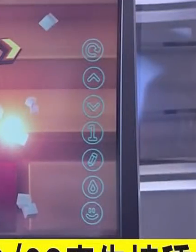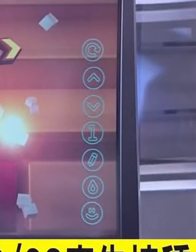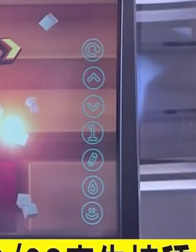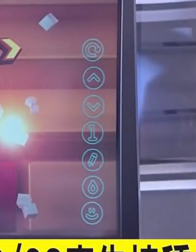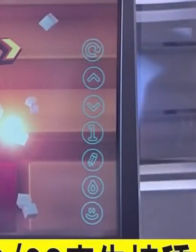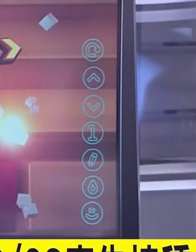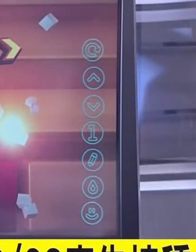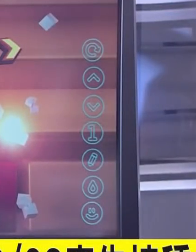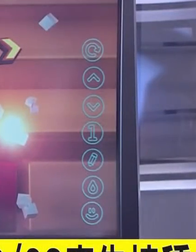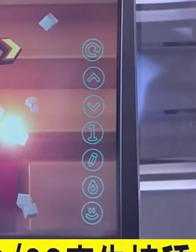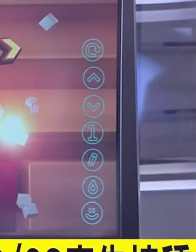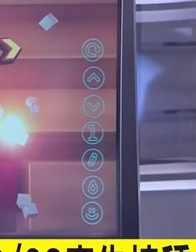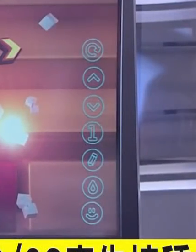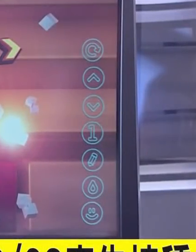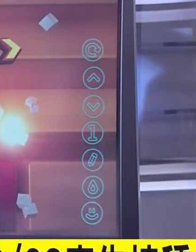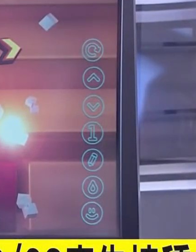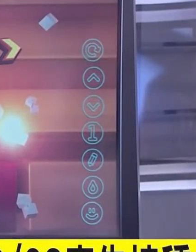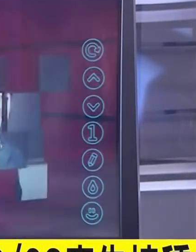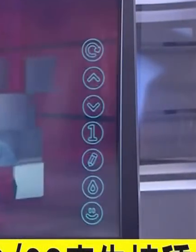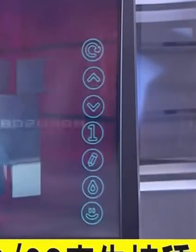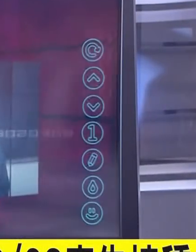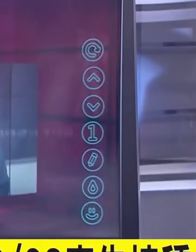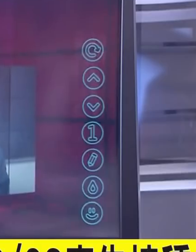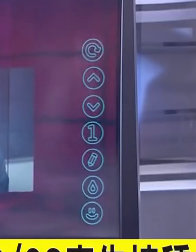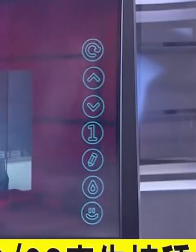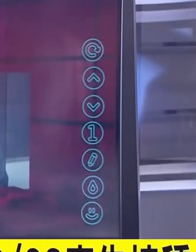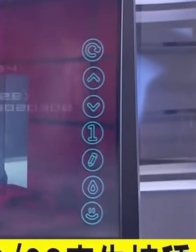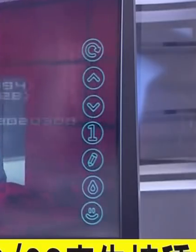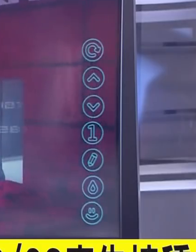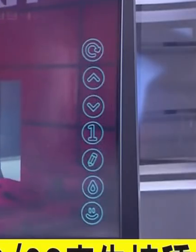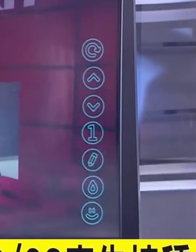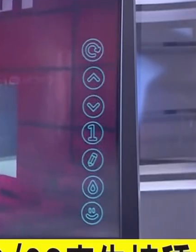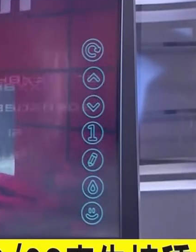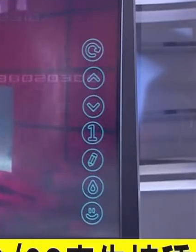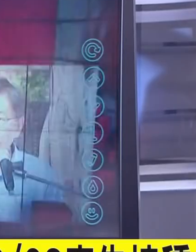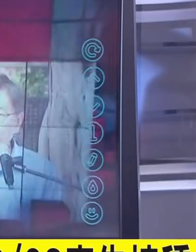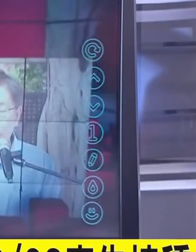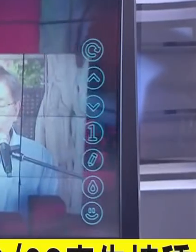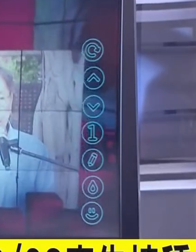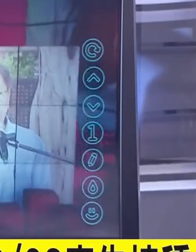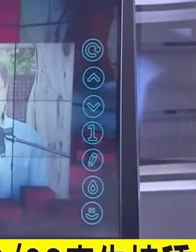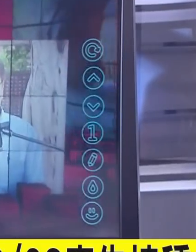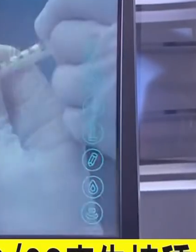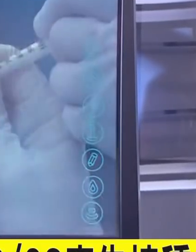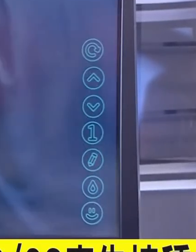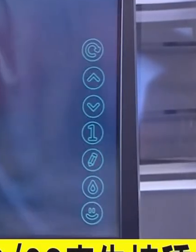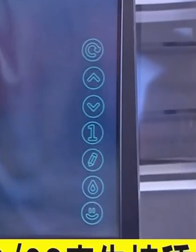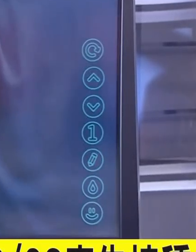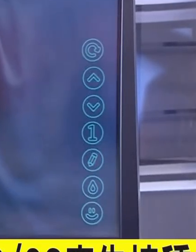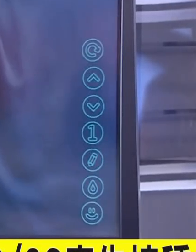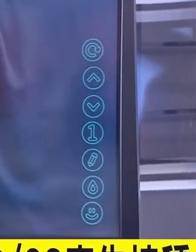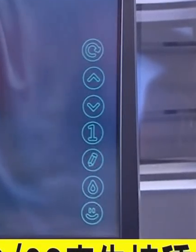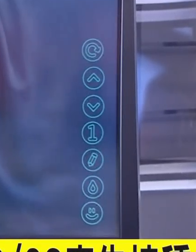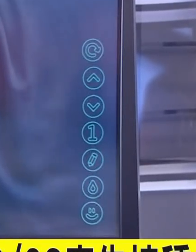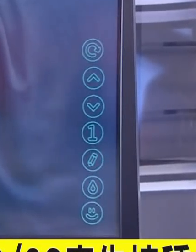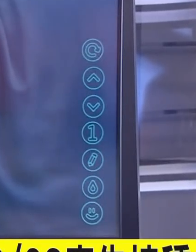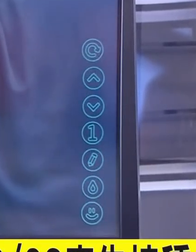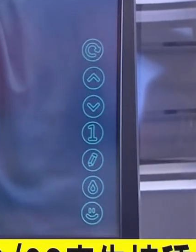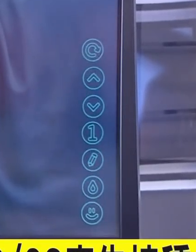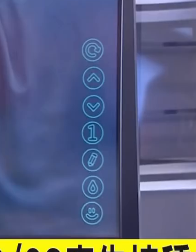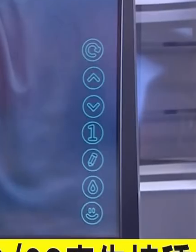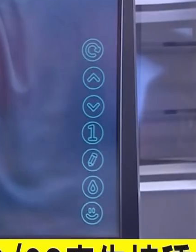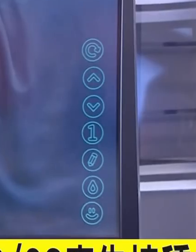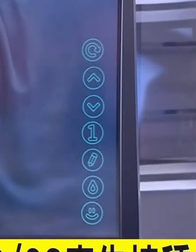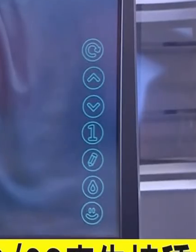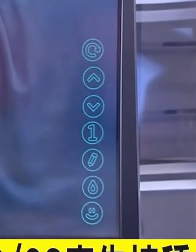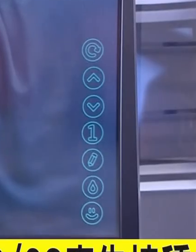朋友你好，欢迎收看《前进新台湾》。好，高端预约接种的第一天，有30.2万人抢着登记，蔡总统也完成了预约了。